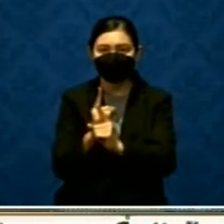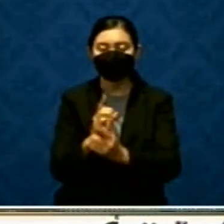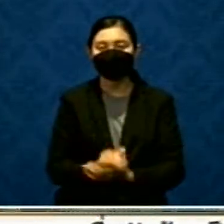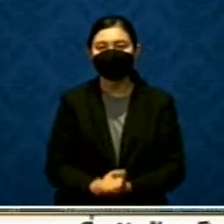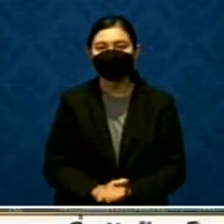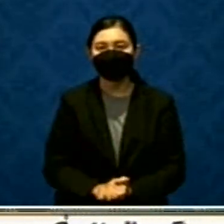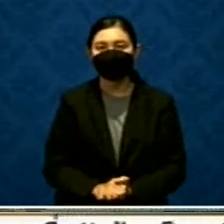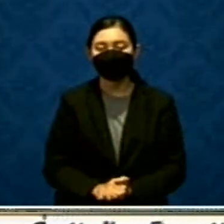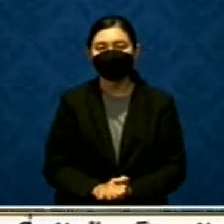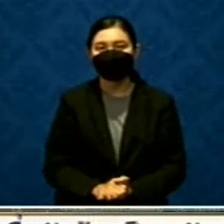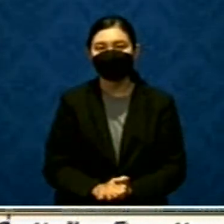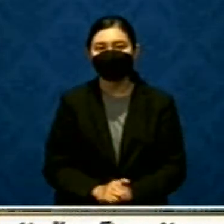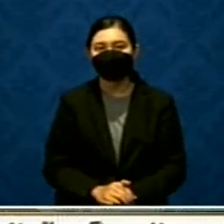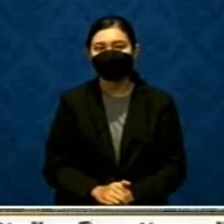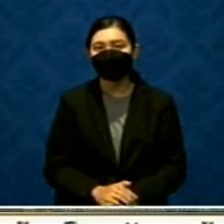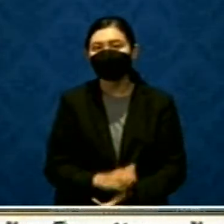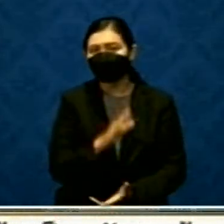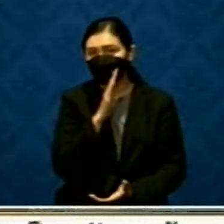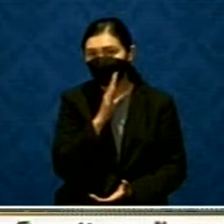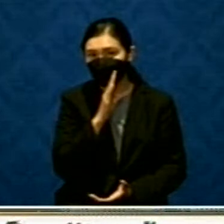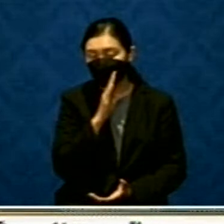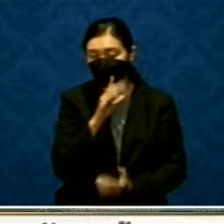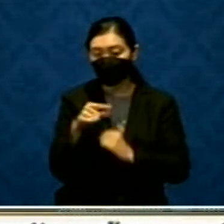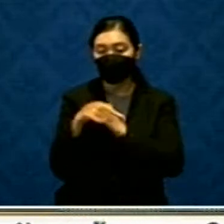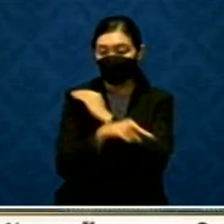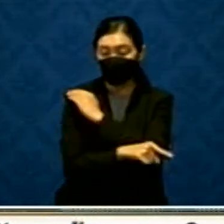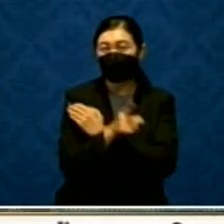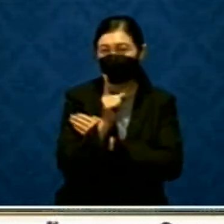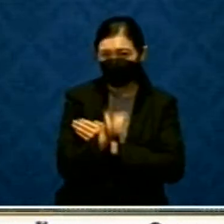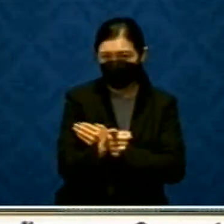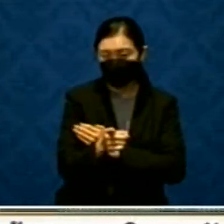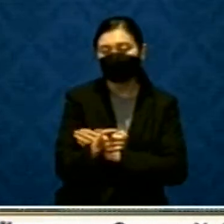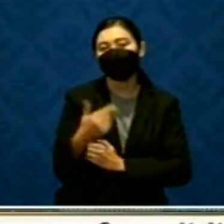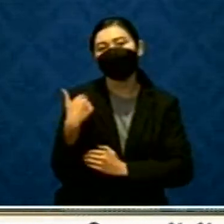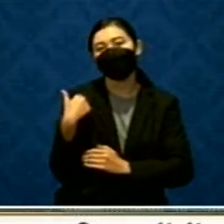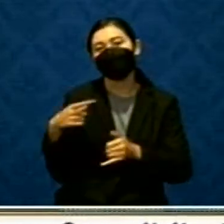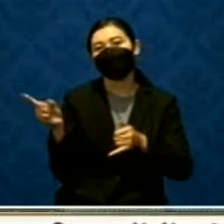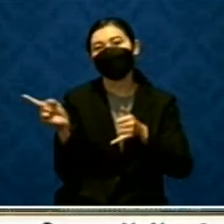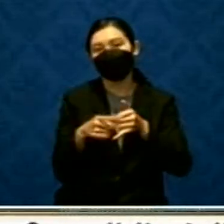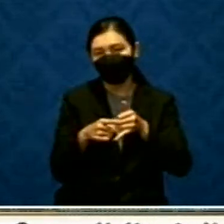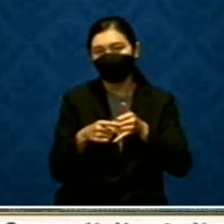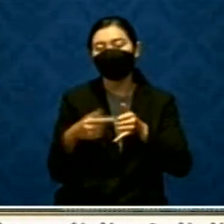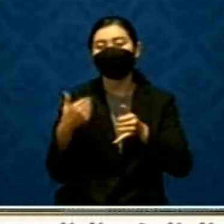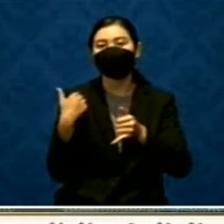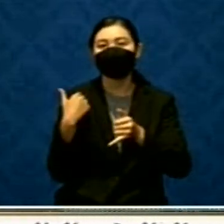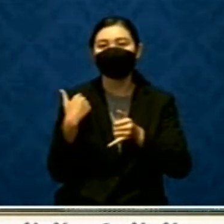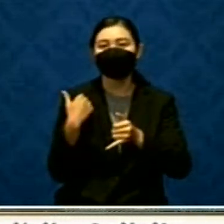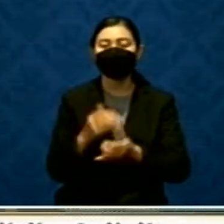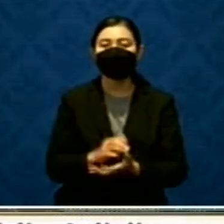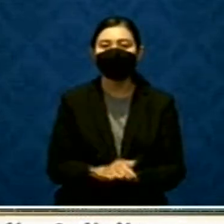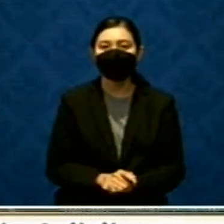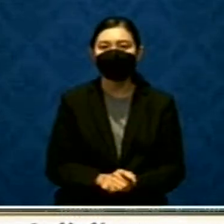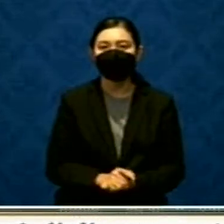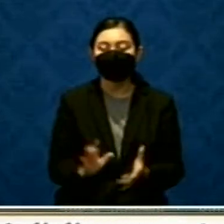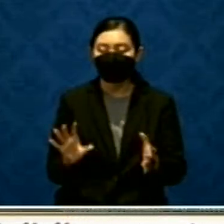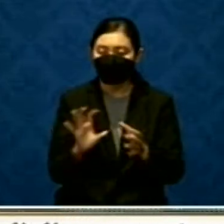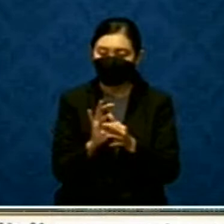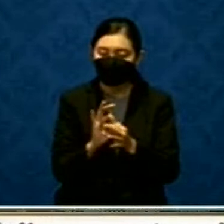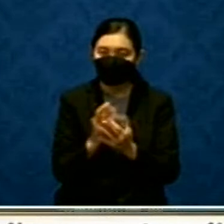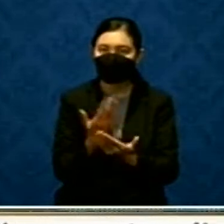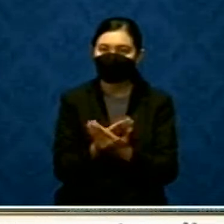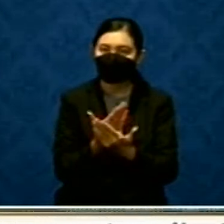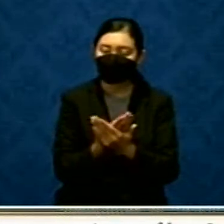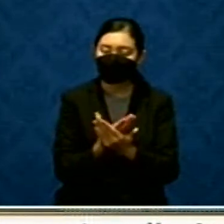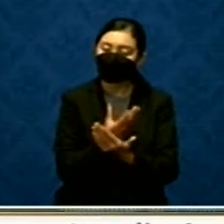ประมูลจริงนะครับก็จะมีโทษนะครับในการที่จะเป็นเรื่องของการผู้เสนอราคานะครับที่จะมี